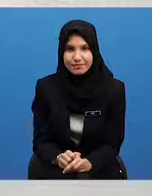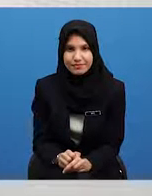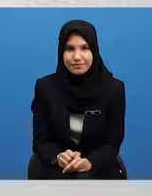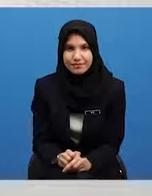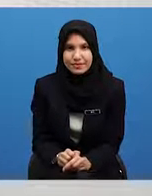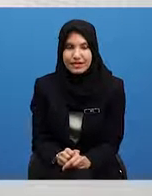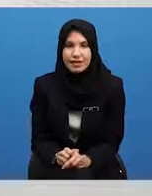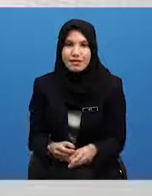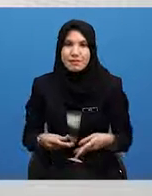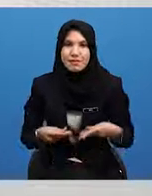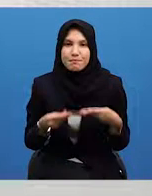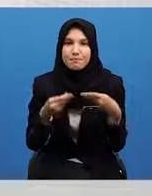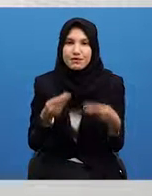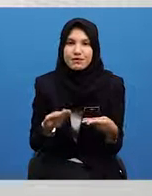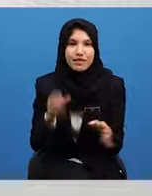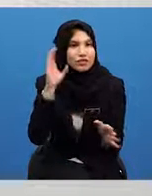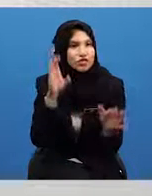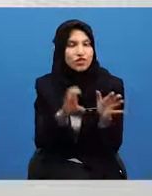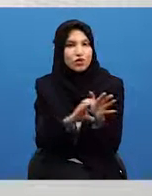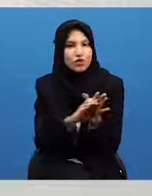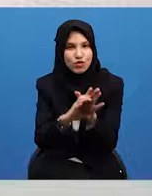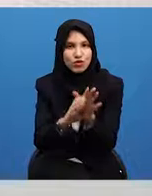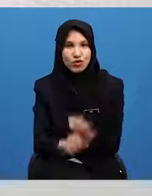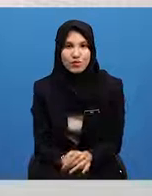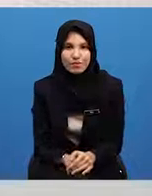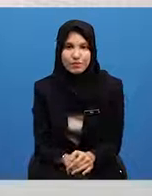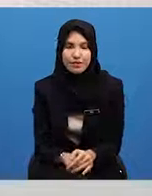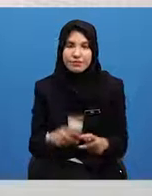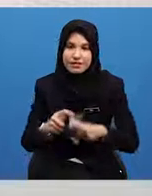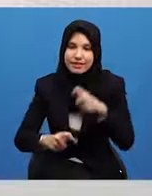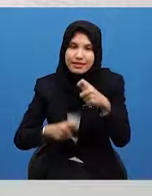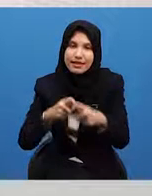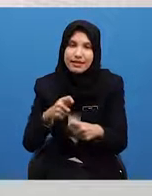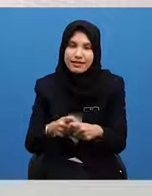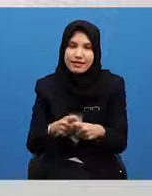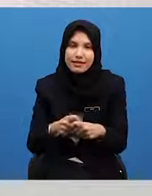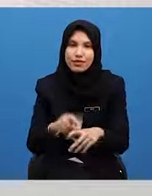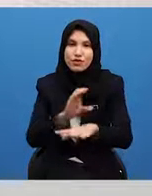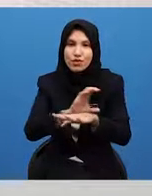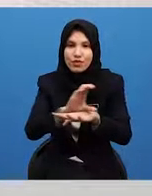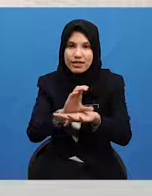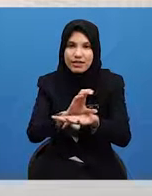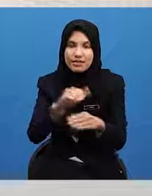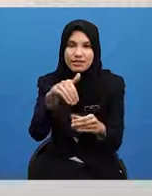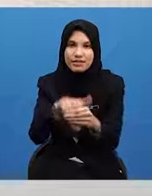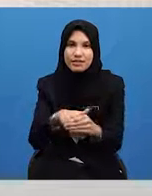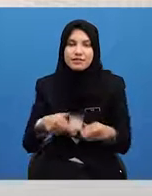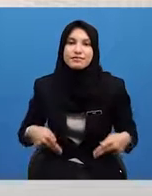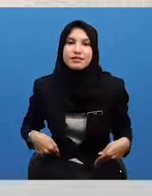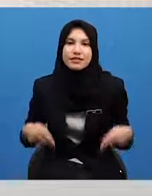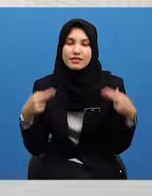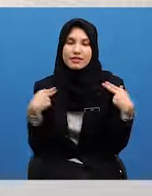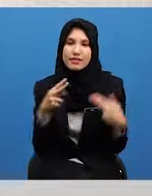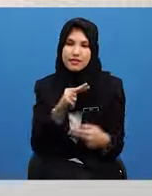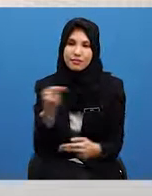capai adalah murid boleh memberikan contoh aplikasi